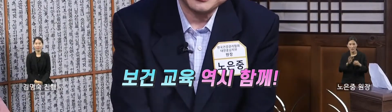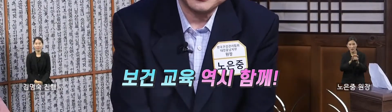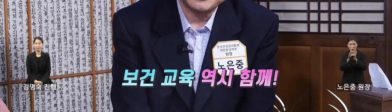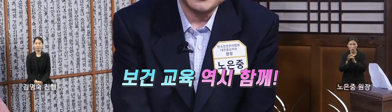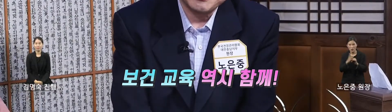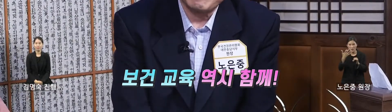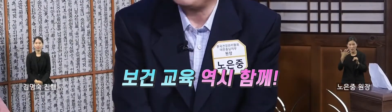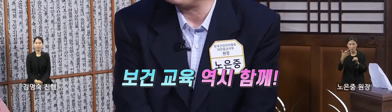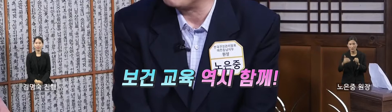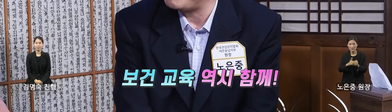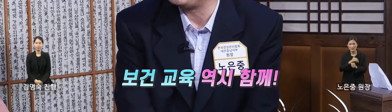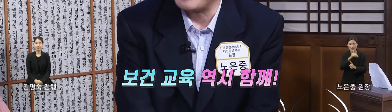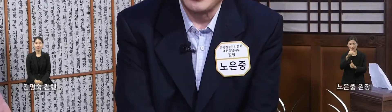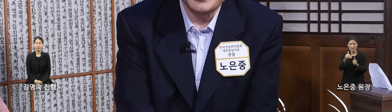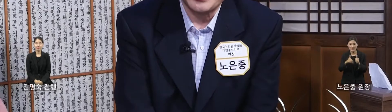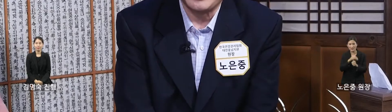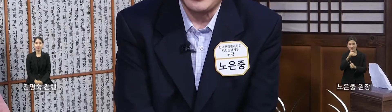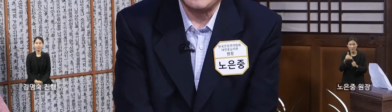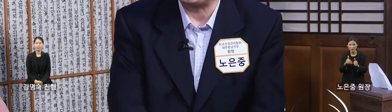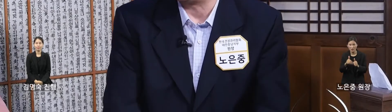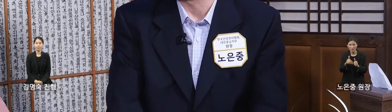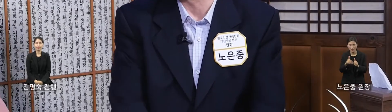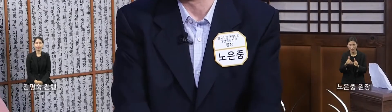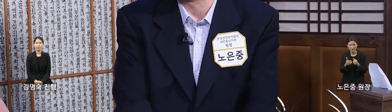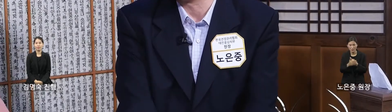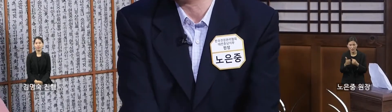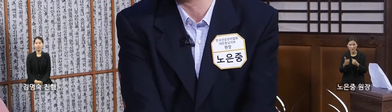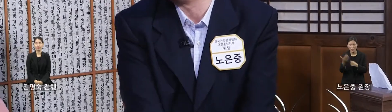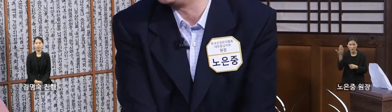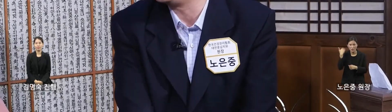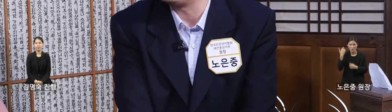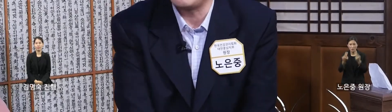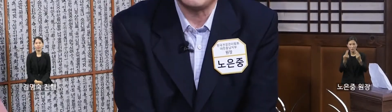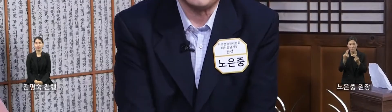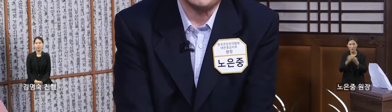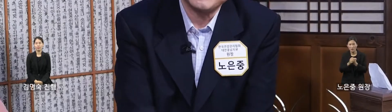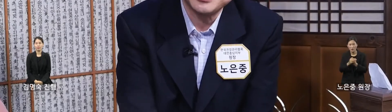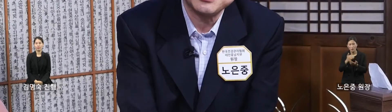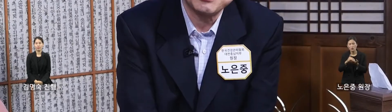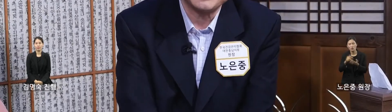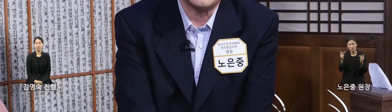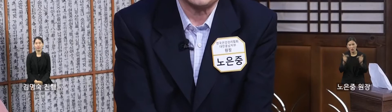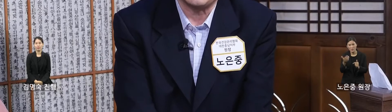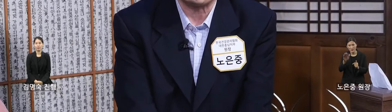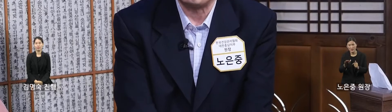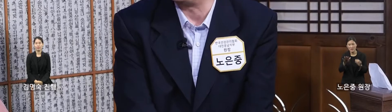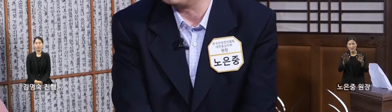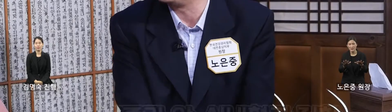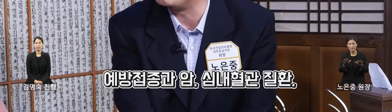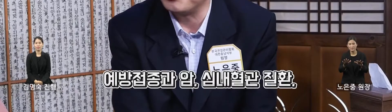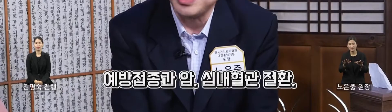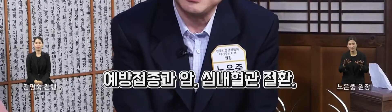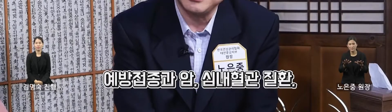코비드19 그 팬데믹 이 상황이라 예전보다는 좀 제한적이긴 하지만 저 같은 경우는 이제